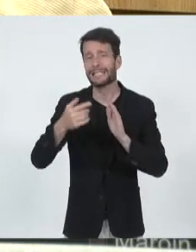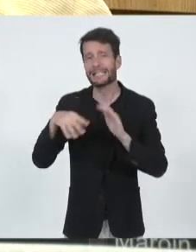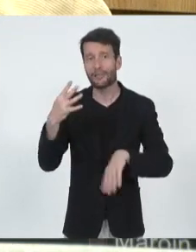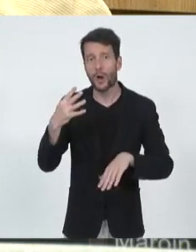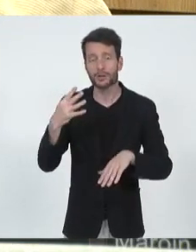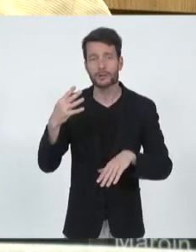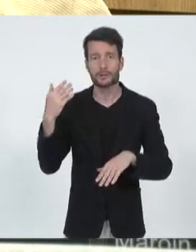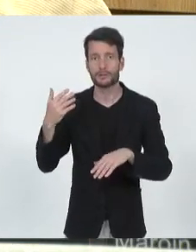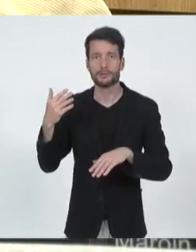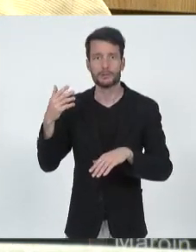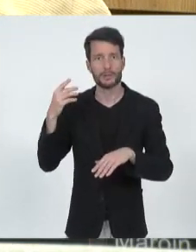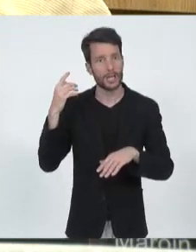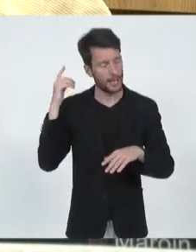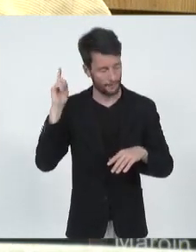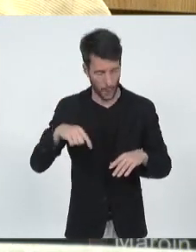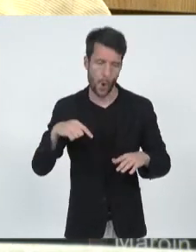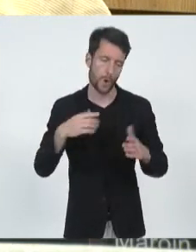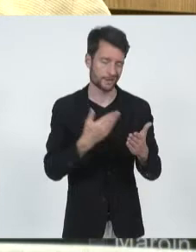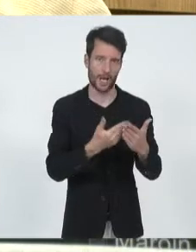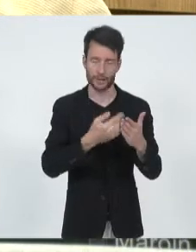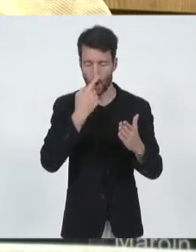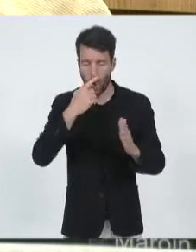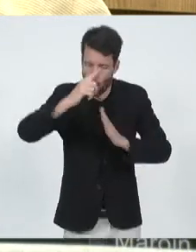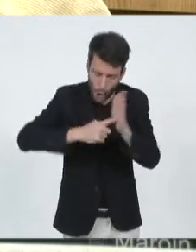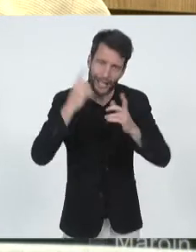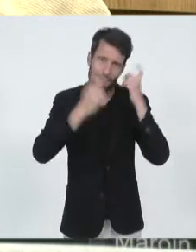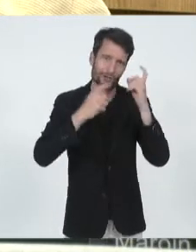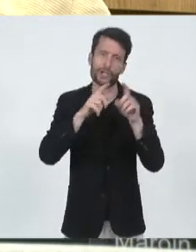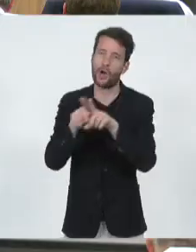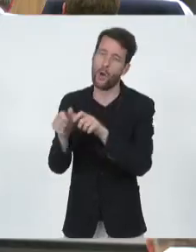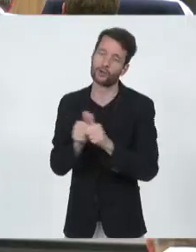pourrait faire l'objet de nouvelles réflexions collectives. Je vous remercie.